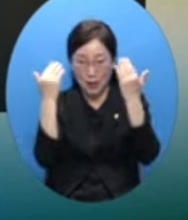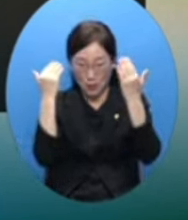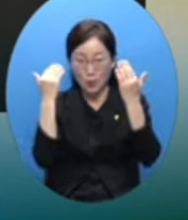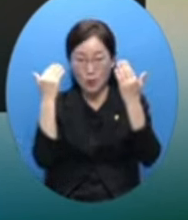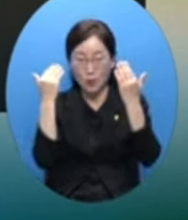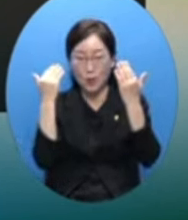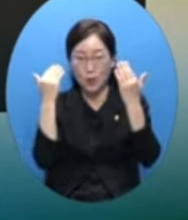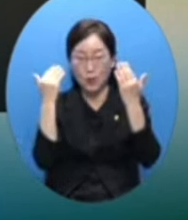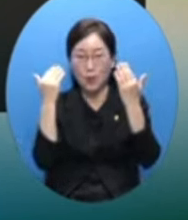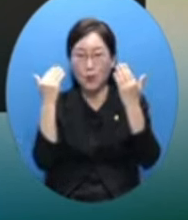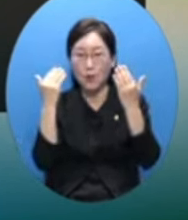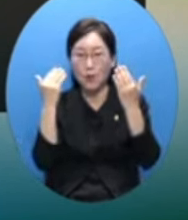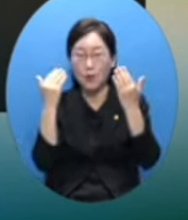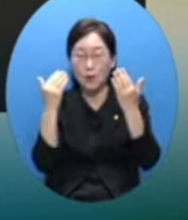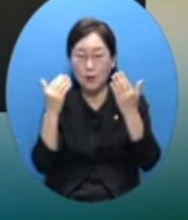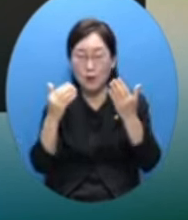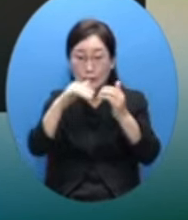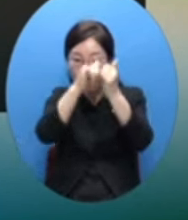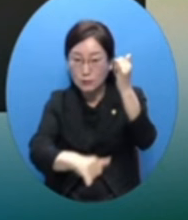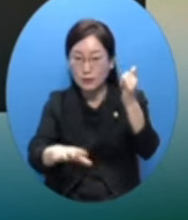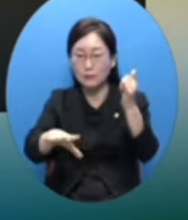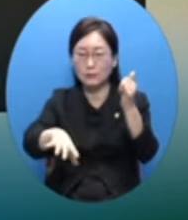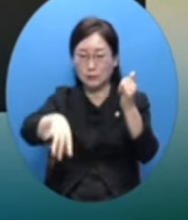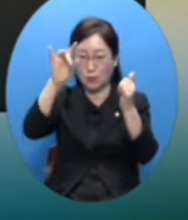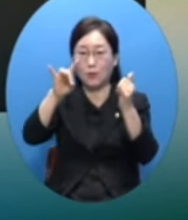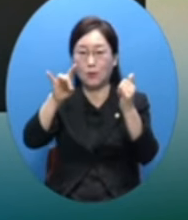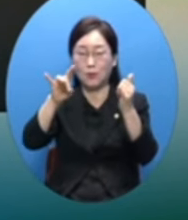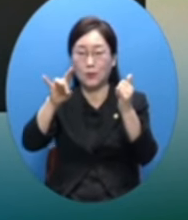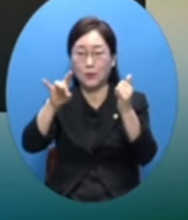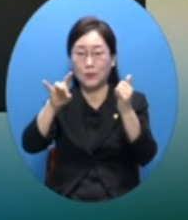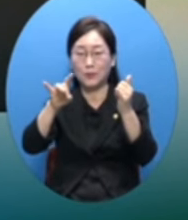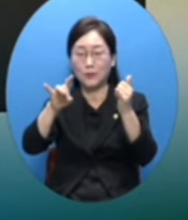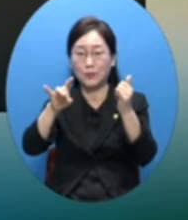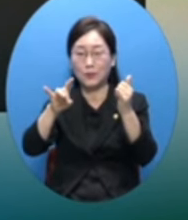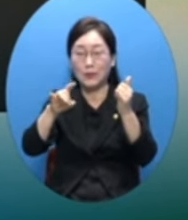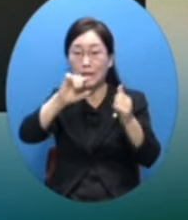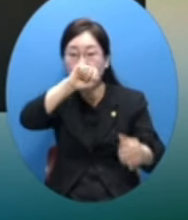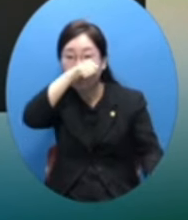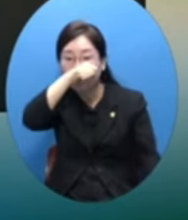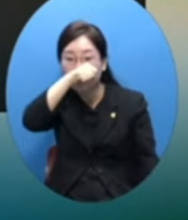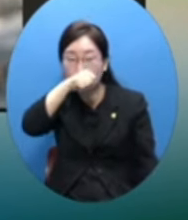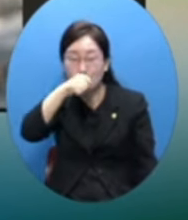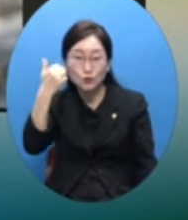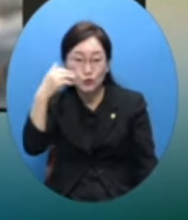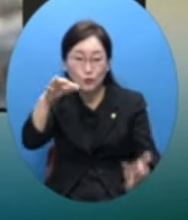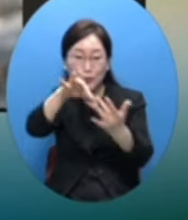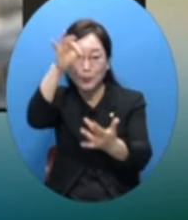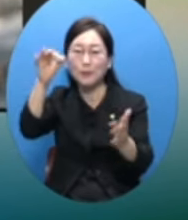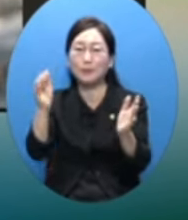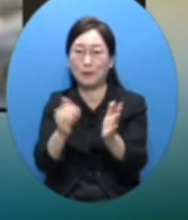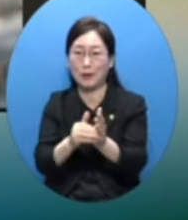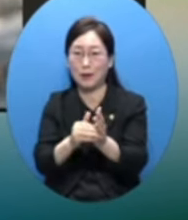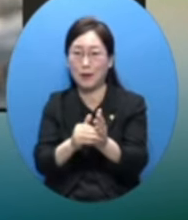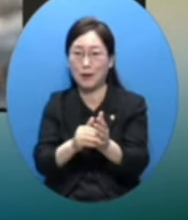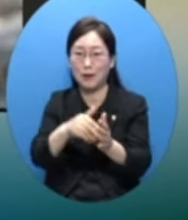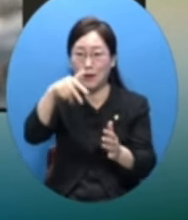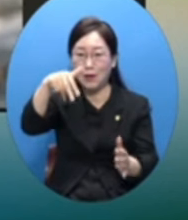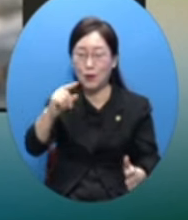프린스턴 신학교가 세워진 이래 역사상 최초로 흑인 총장이 세워졌는데 조너선